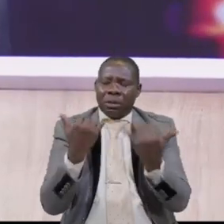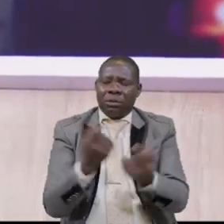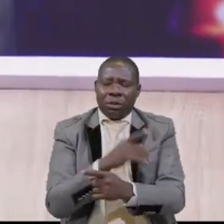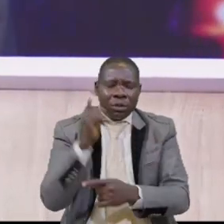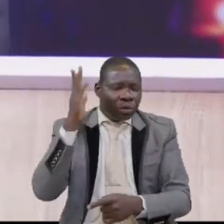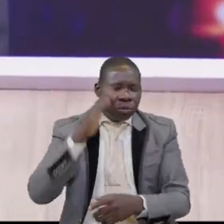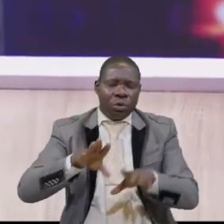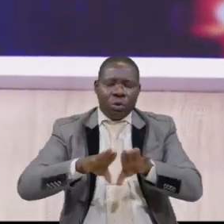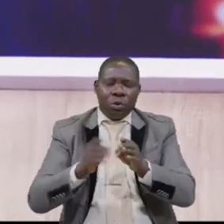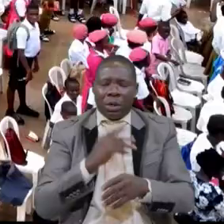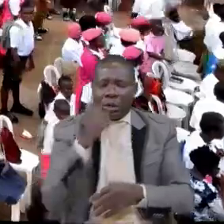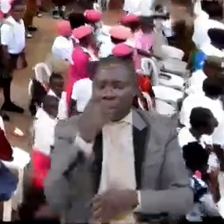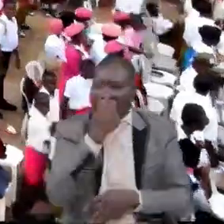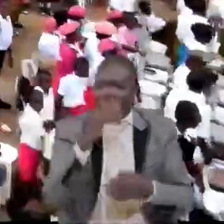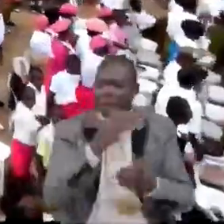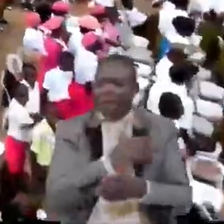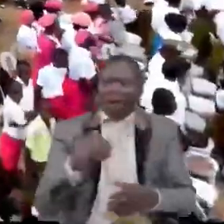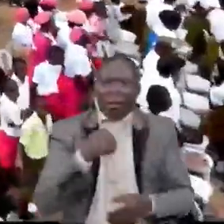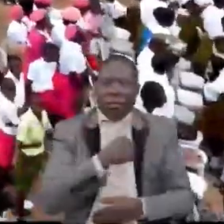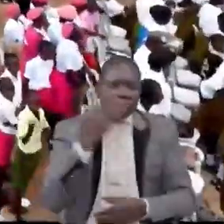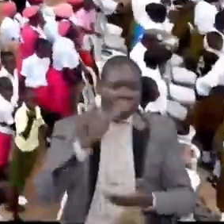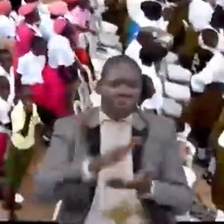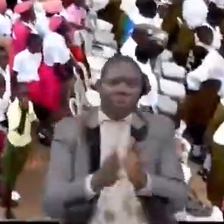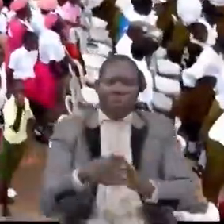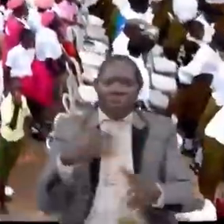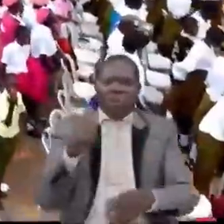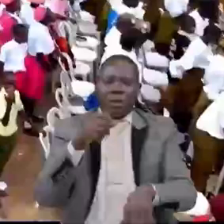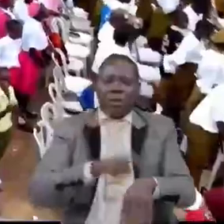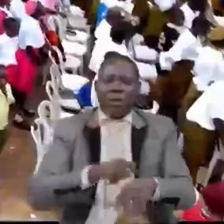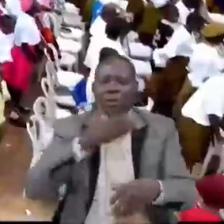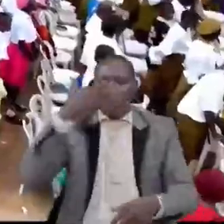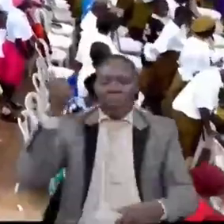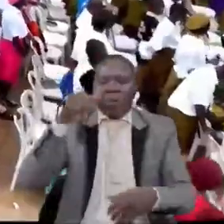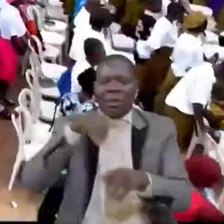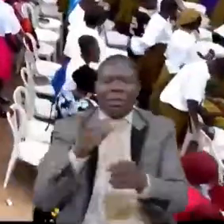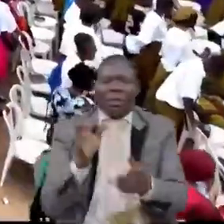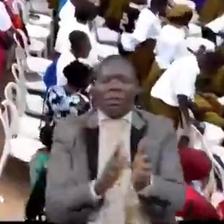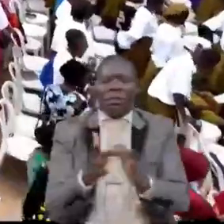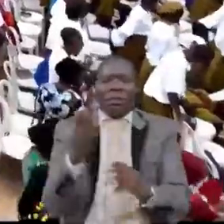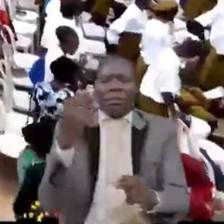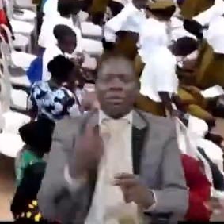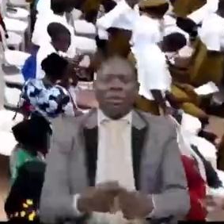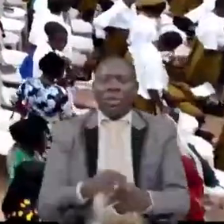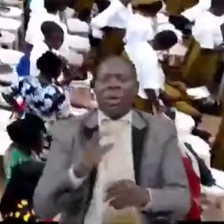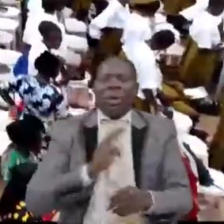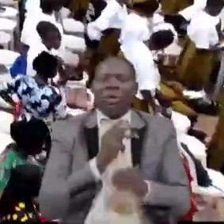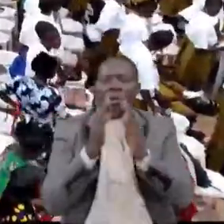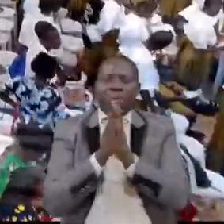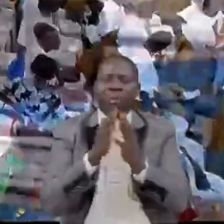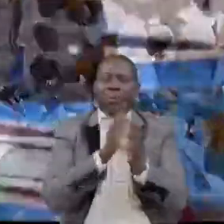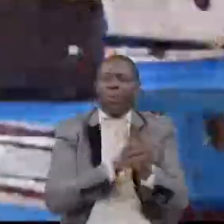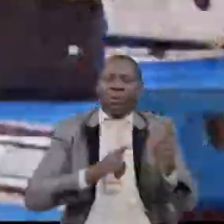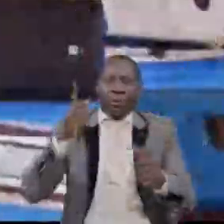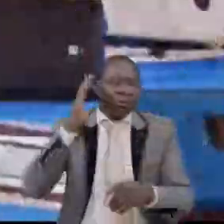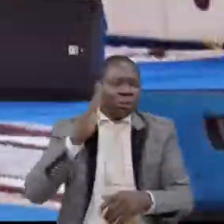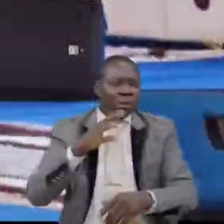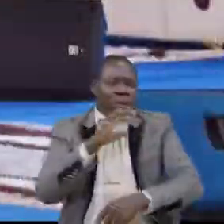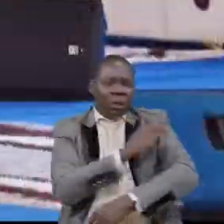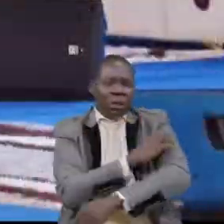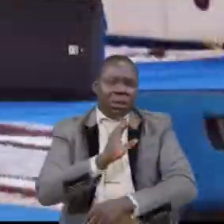10 fois supérieurs au nom de Jésus. Nous prions, Seigneur, que tu recharges notre batterie,